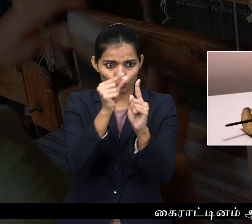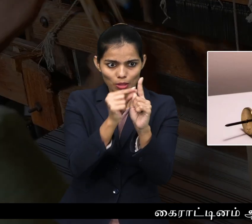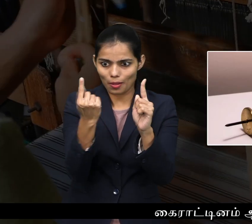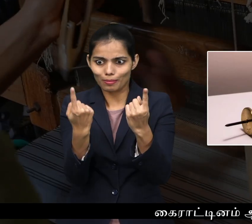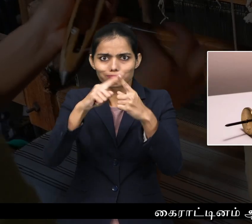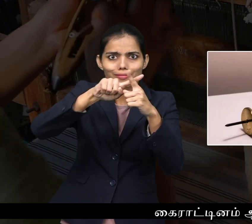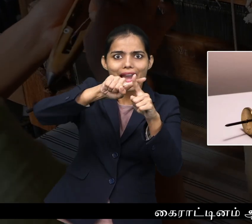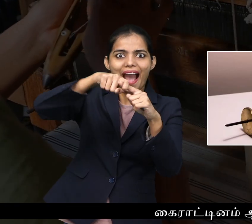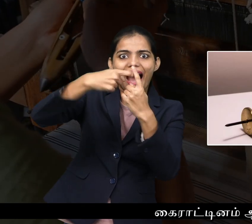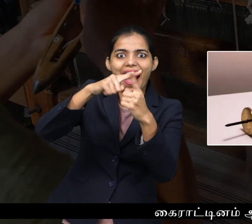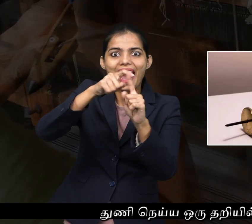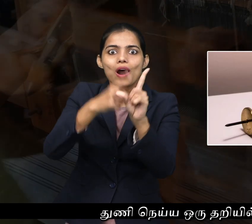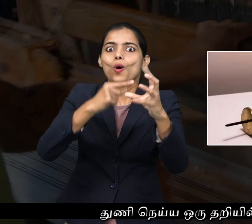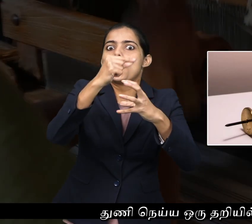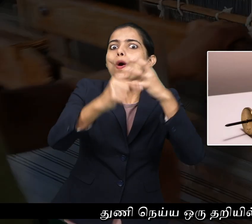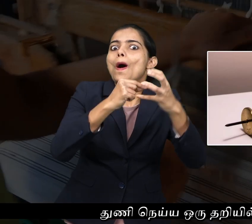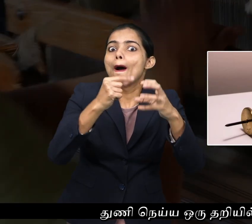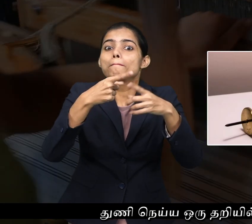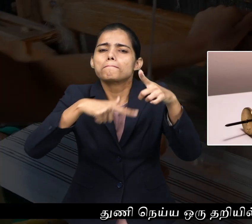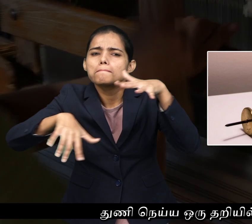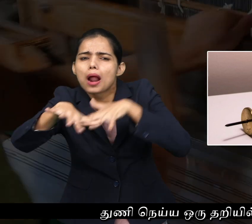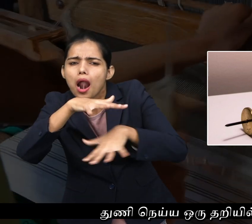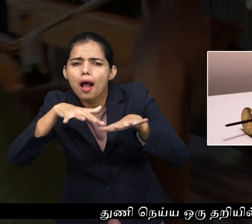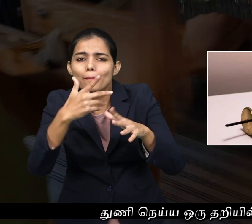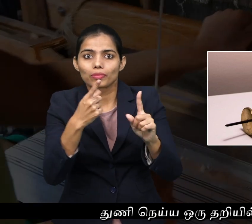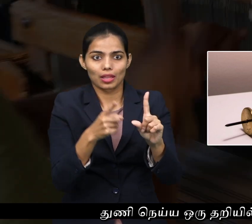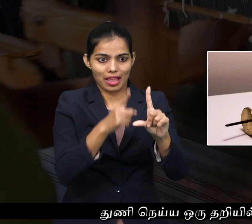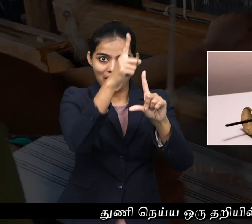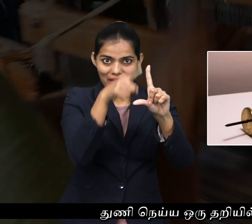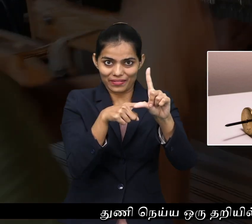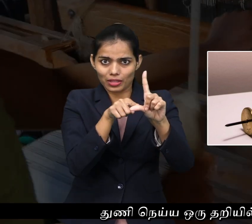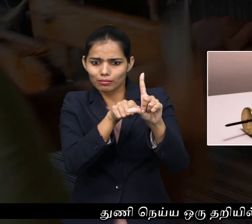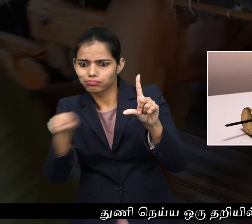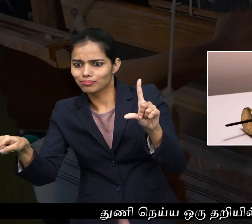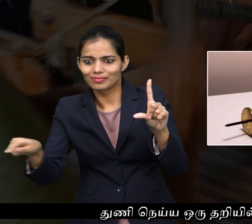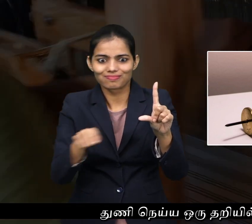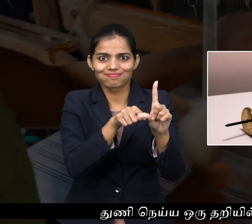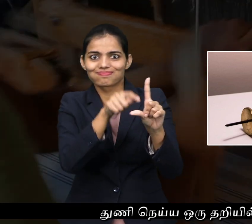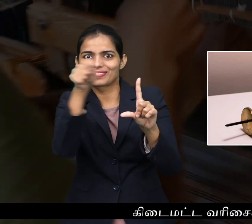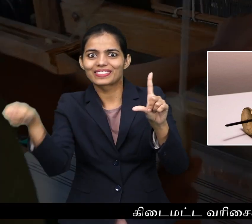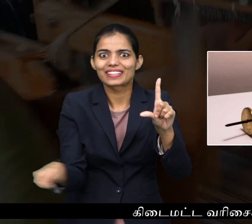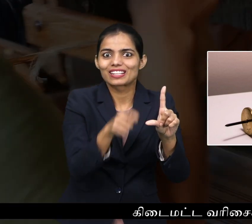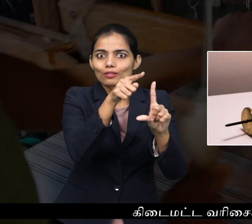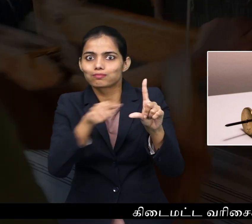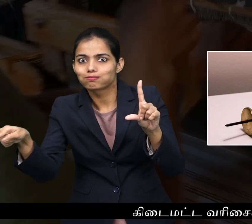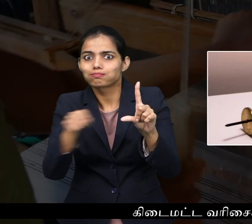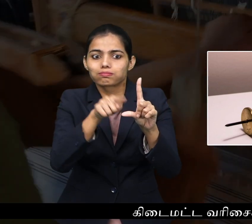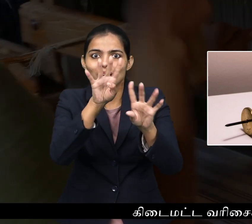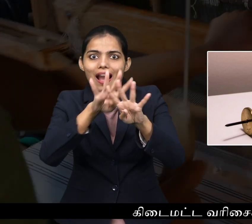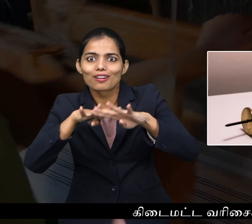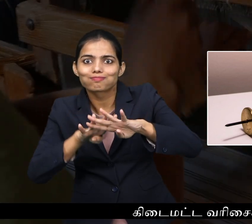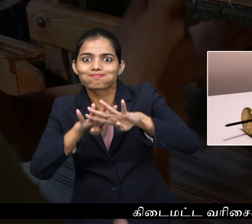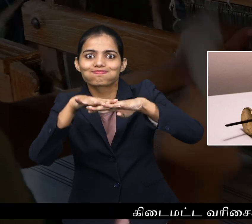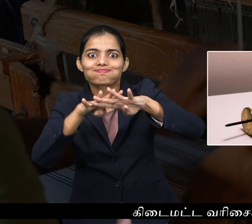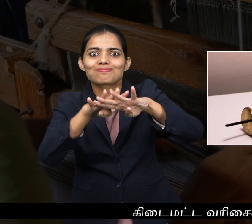கைராட்டினம் ஆகியவற்றின் உதவியுடன் துணி நெய்ய ஒரு தறியில் நூல் இழைகள் செங்குத்து மற்றும் கிடைமட்ட